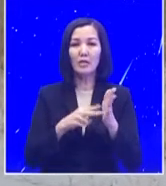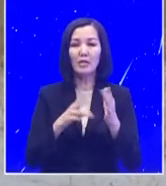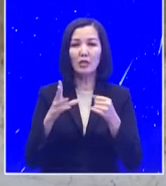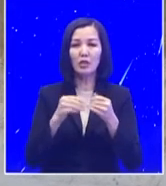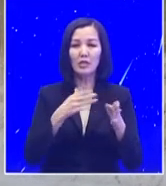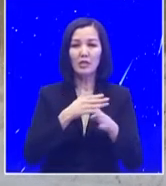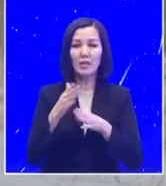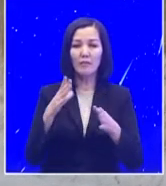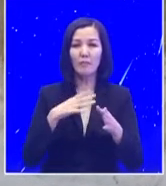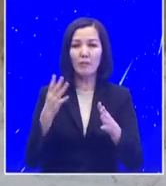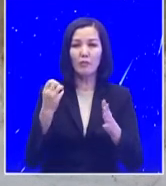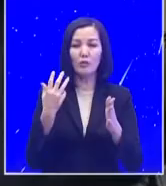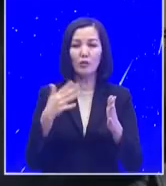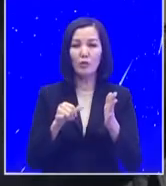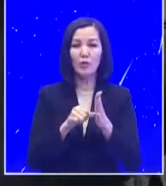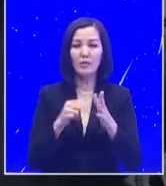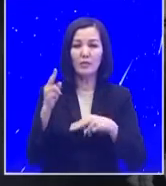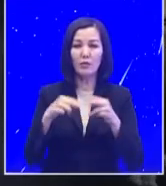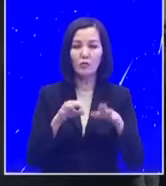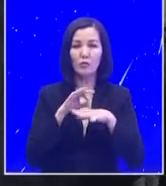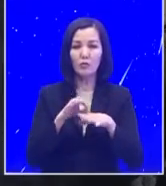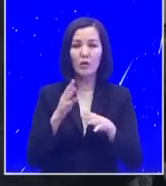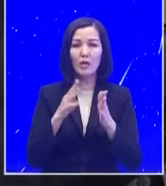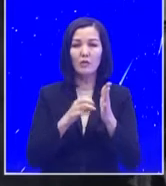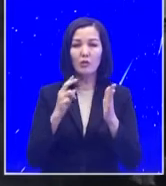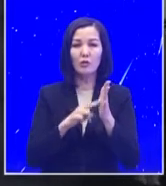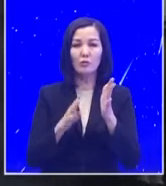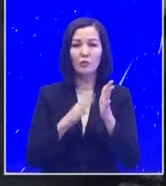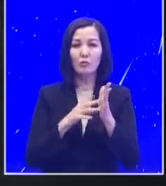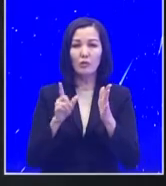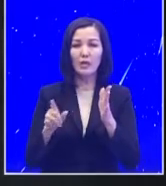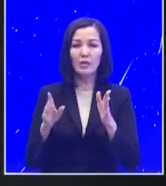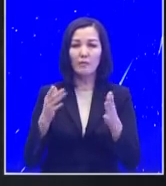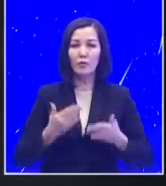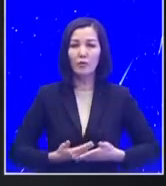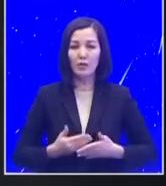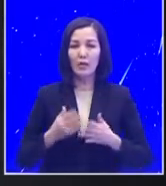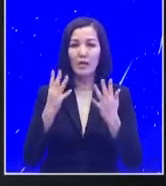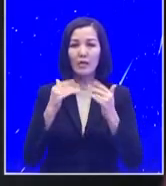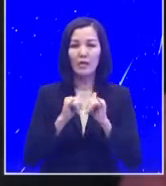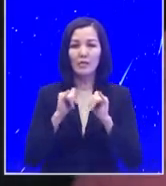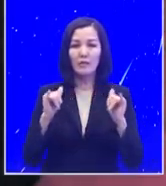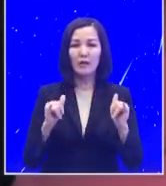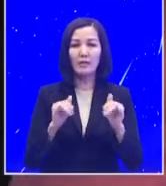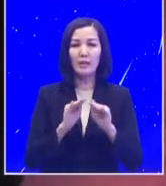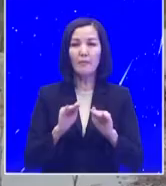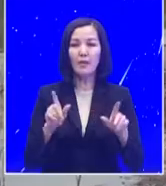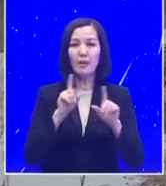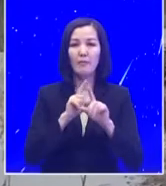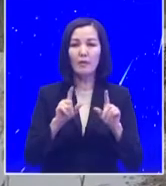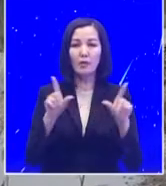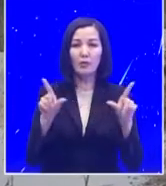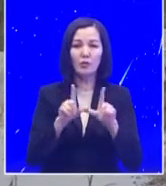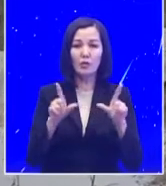бар. 556-сында құрылыс жүріп жатыр. 879 адам тұрады. Жыл санап сан артқан тұрғындарды әсіресе балабақша,